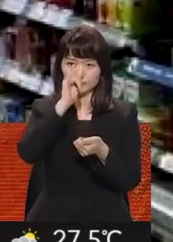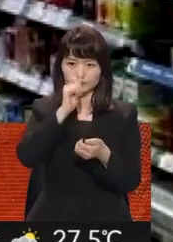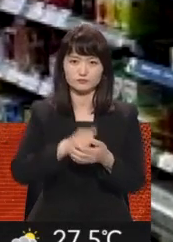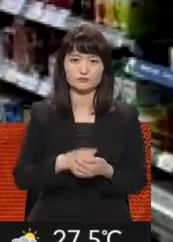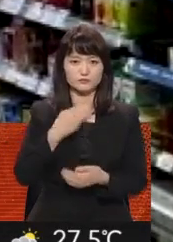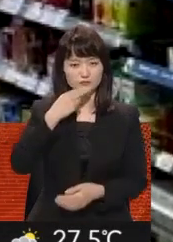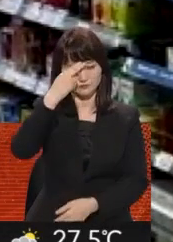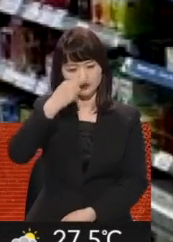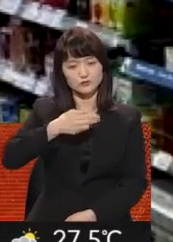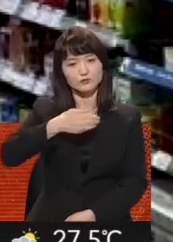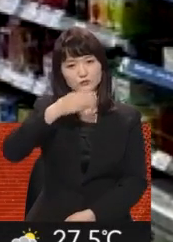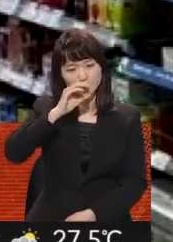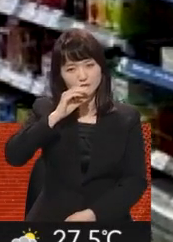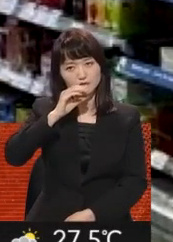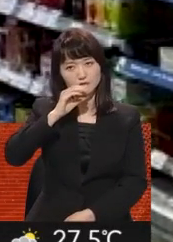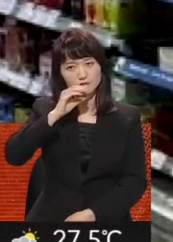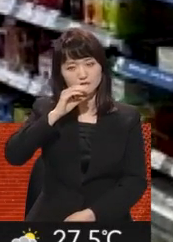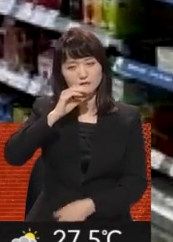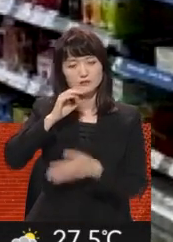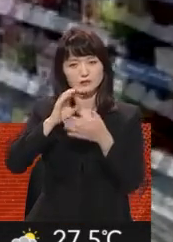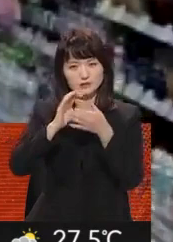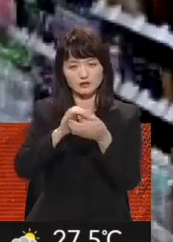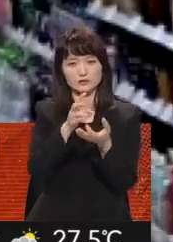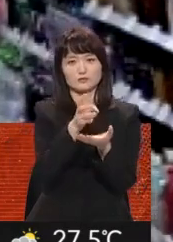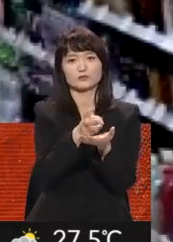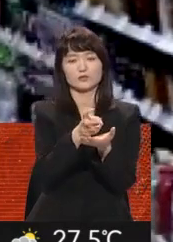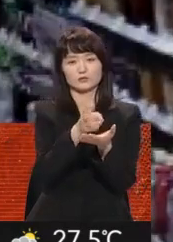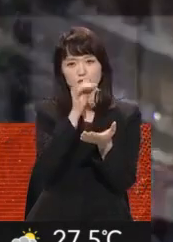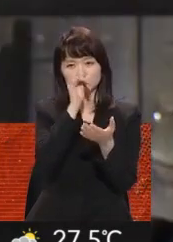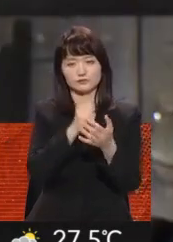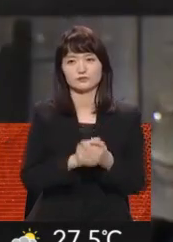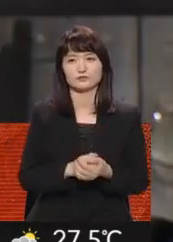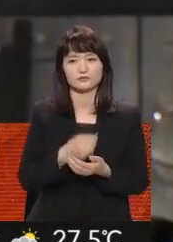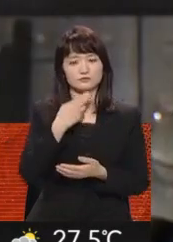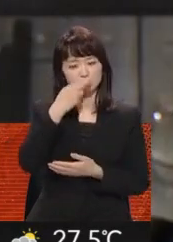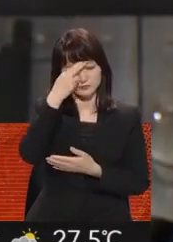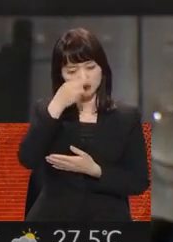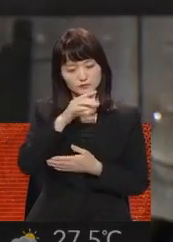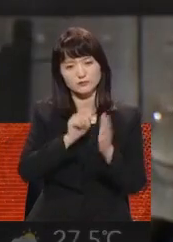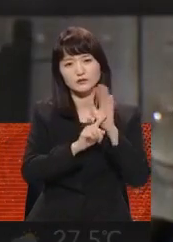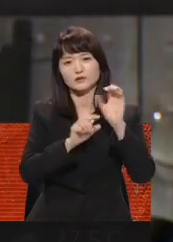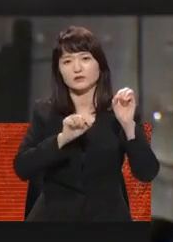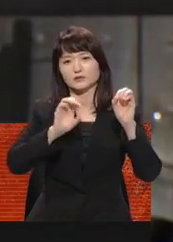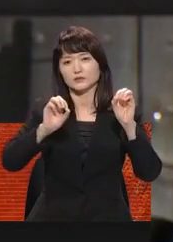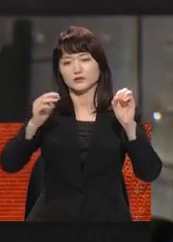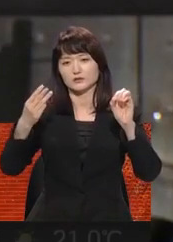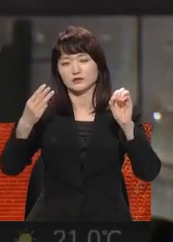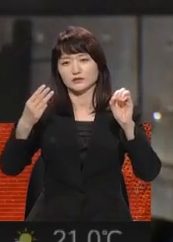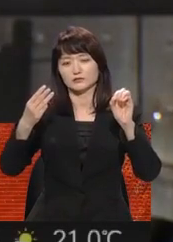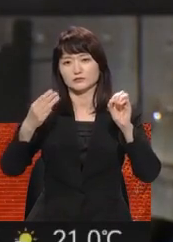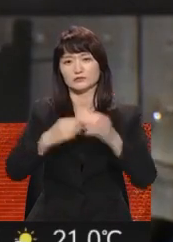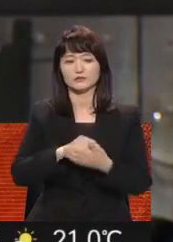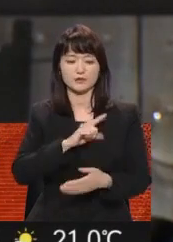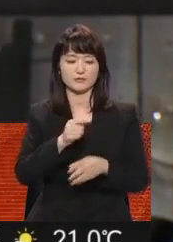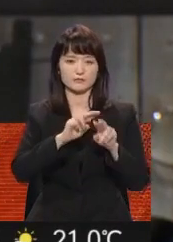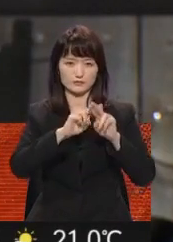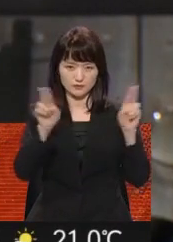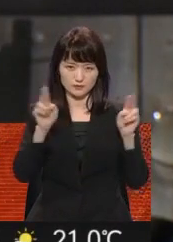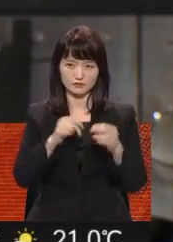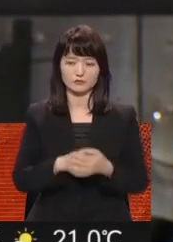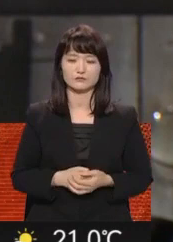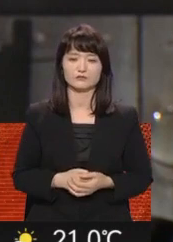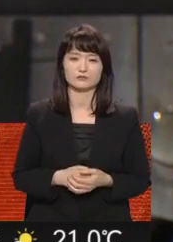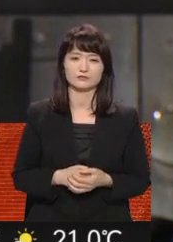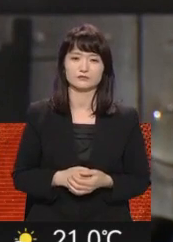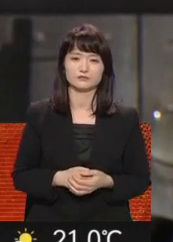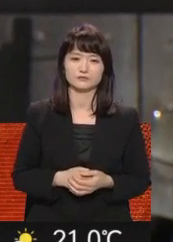음주운전 규정 적용도 받습니다 예컨대 혈중앙도 0.03이면 면허가 정지되거나 또 0.08이면 취소가 될 수가